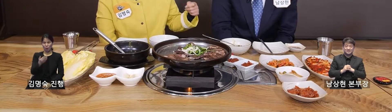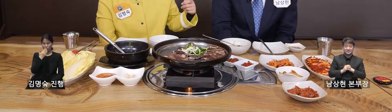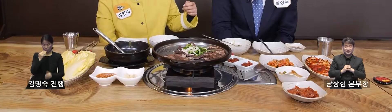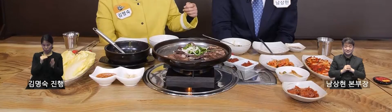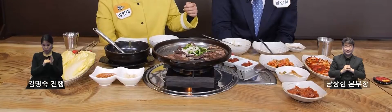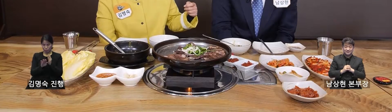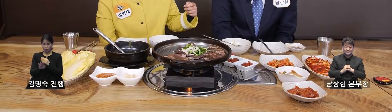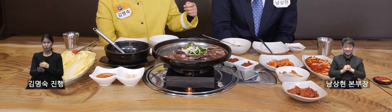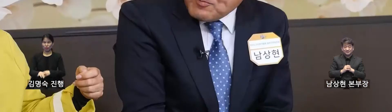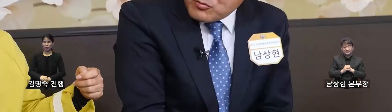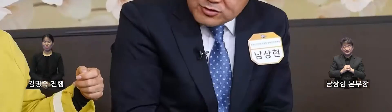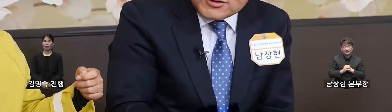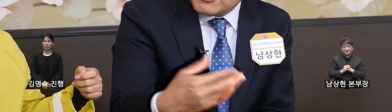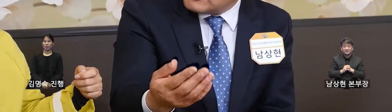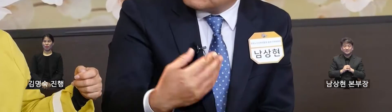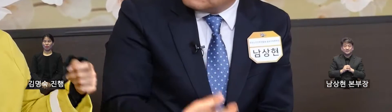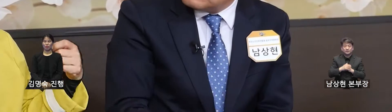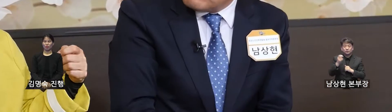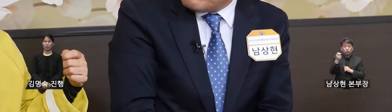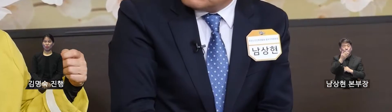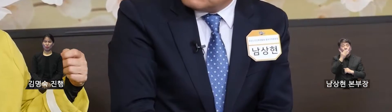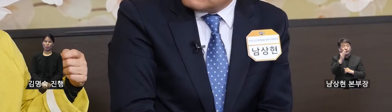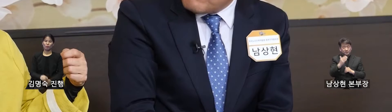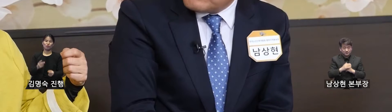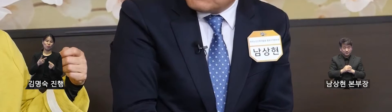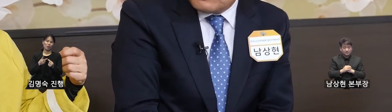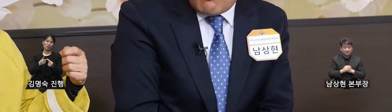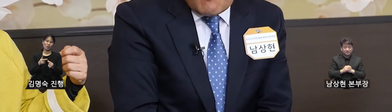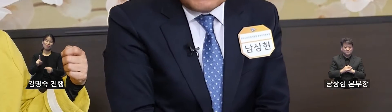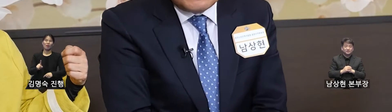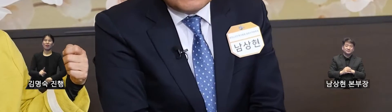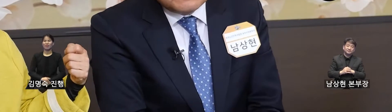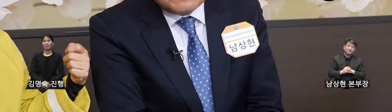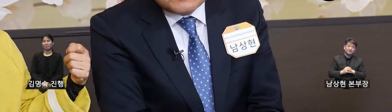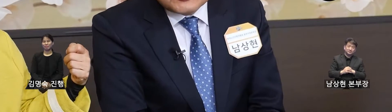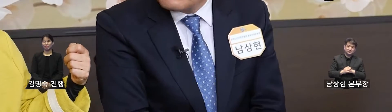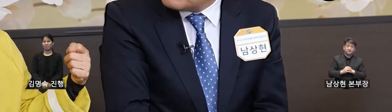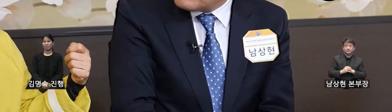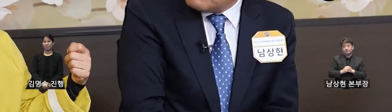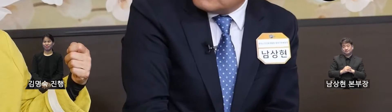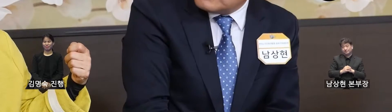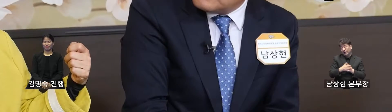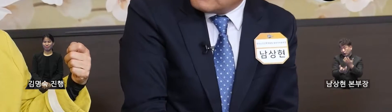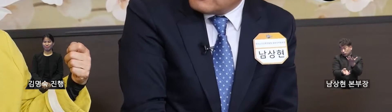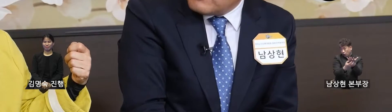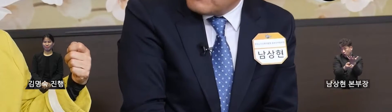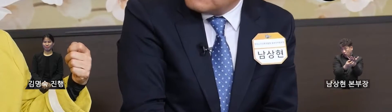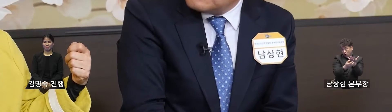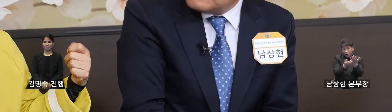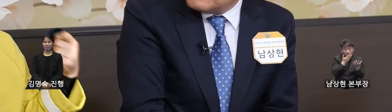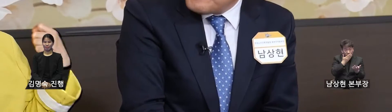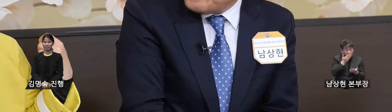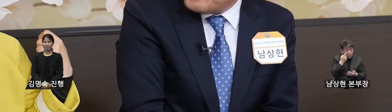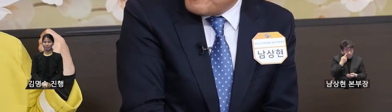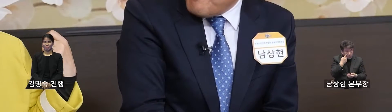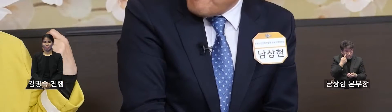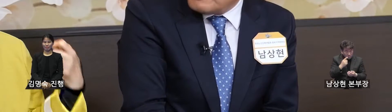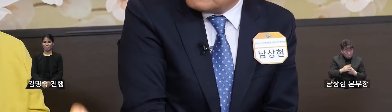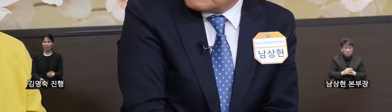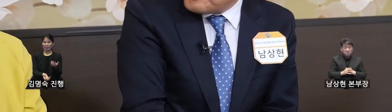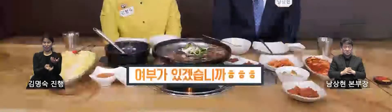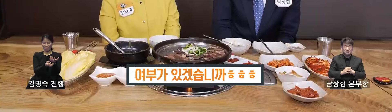또 드셔야죠. 뭘 먹어야 되나요? 전골 한번 드셔볼까요? 아,